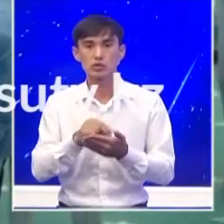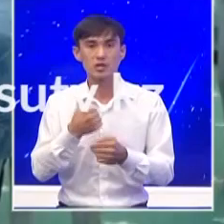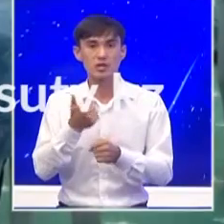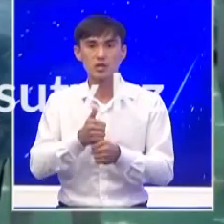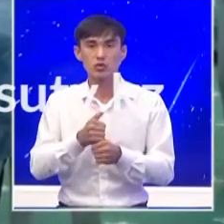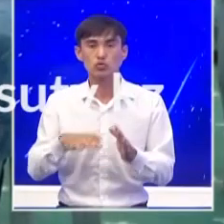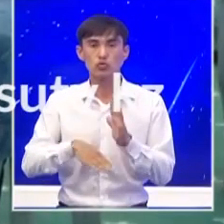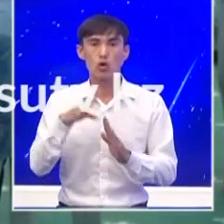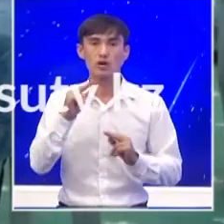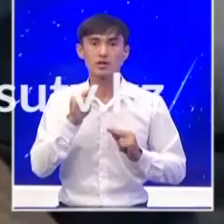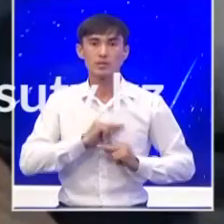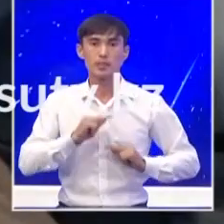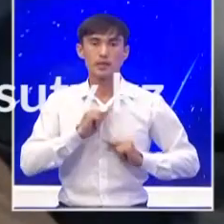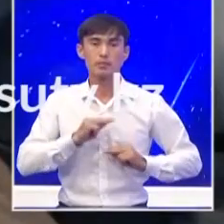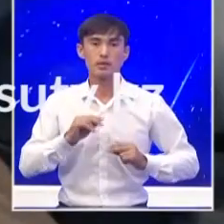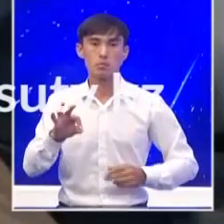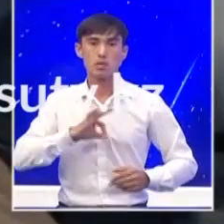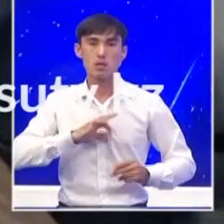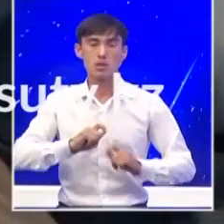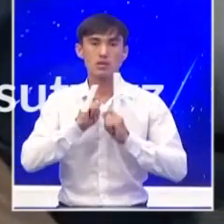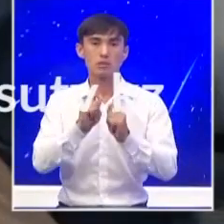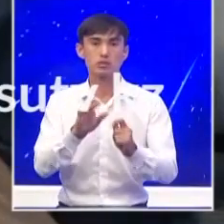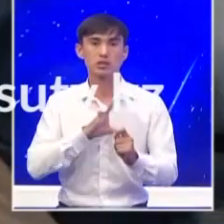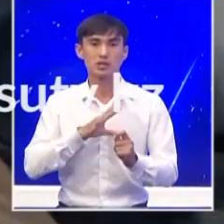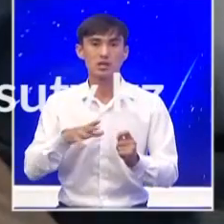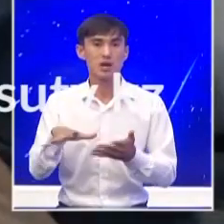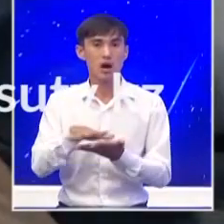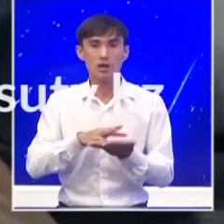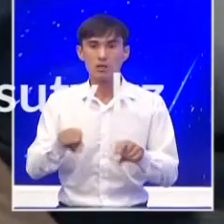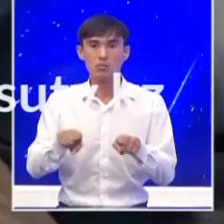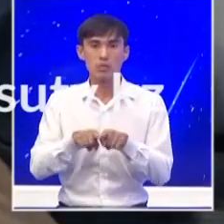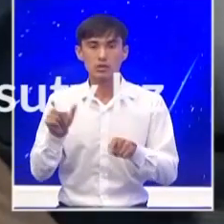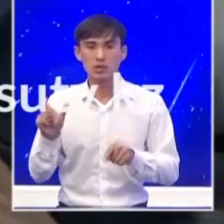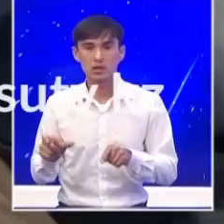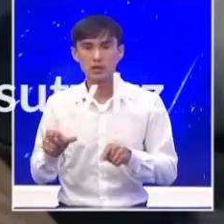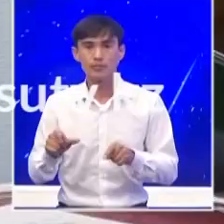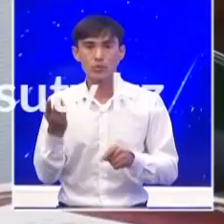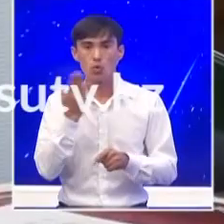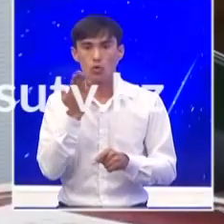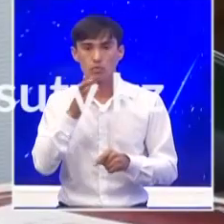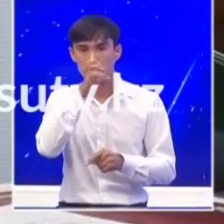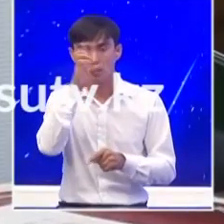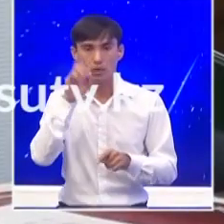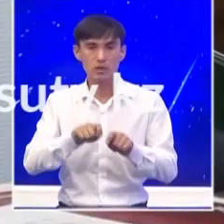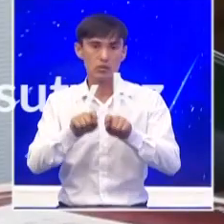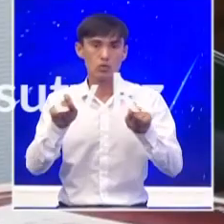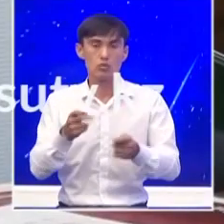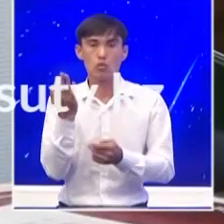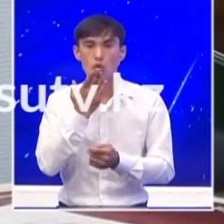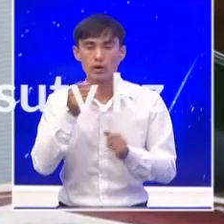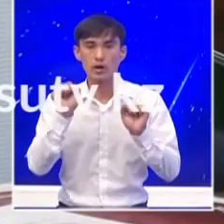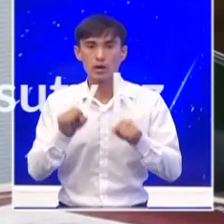награда еңбек ері медалін табыс еткен еді. Енді қайталанбас тұлғаның қолжазбаларын оқырман кітапханадан көріп оқи